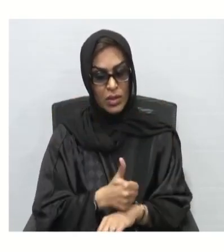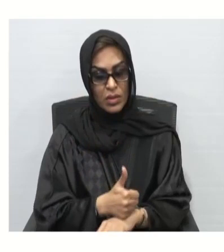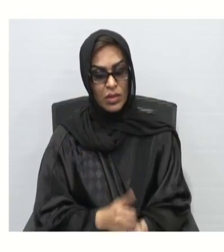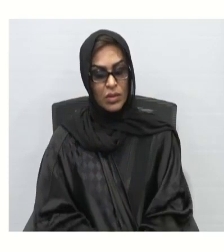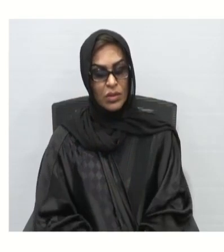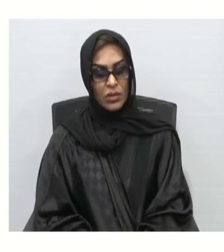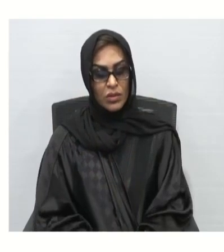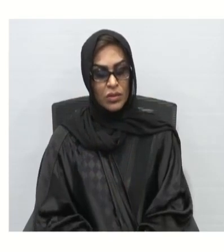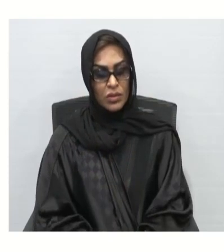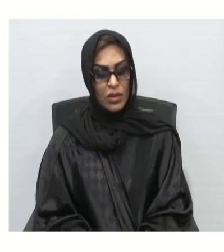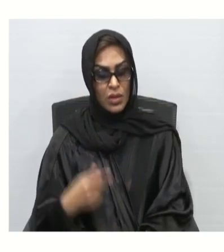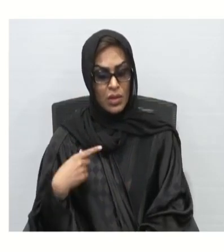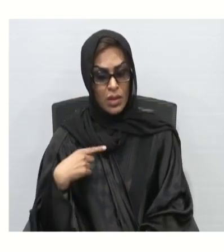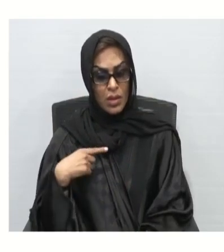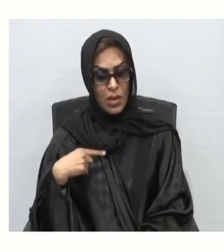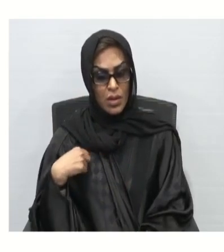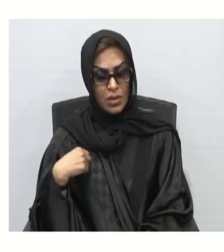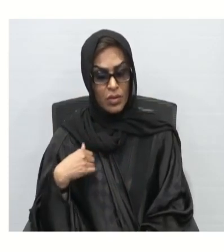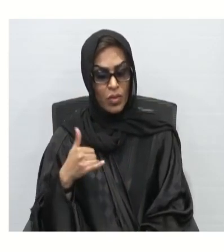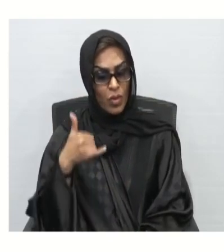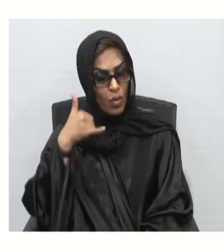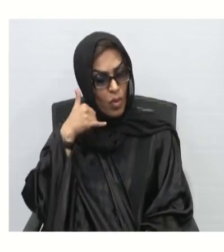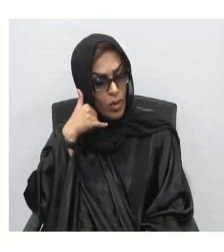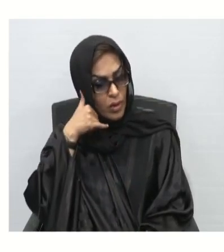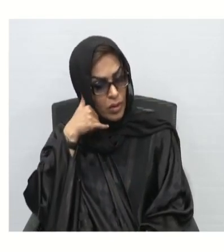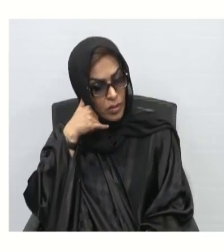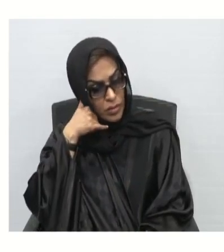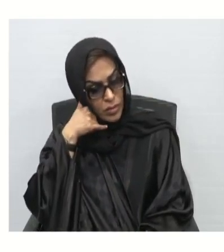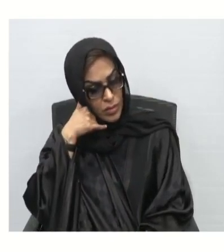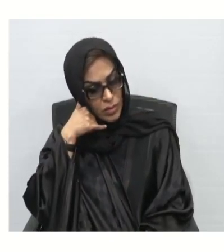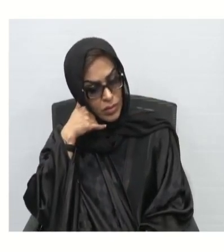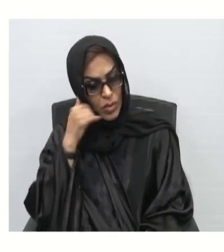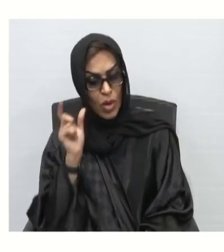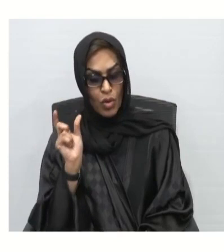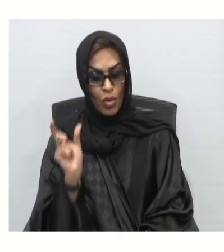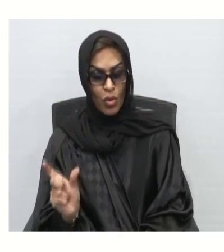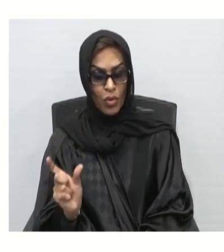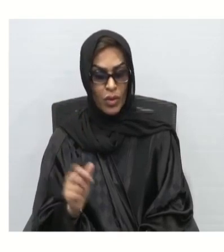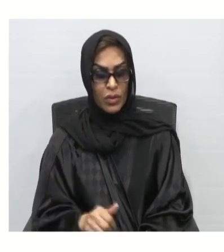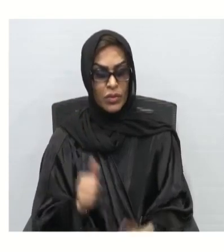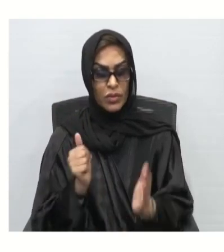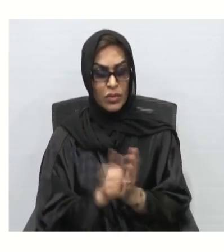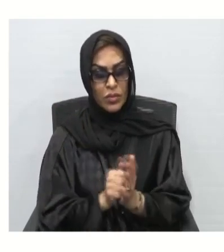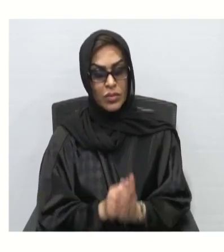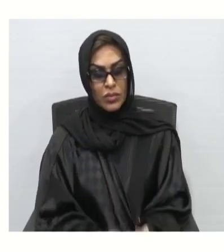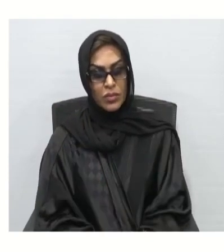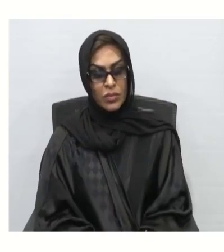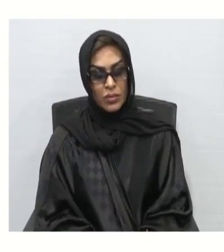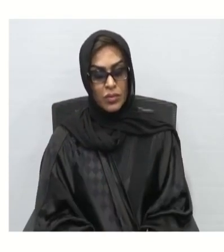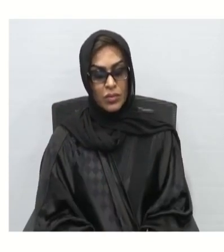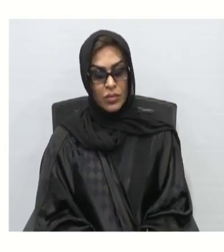يشتمل على المعلومات الاساسيه يطلب منك ان تدون الاسم رقم الهاتف العنوان